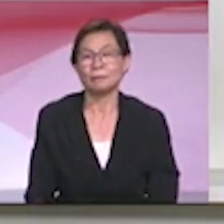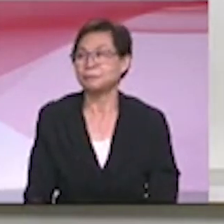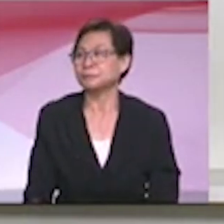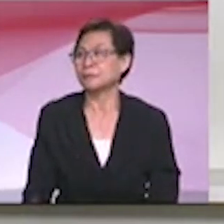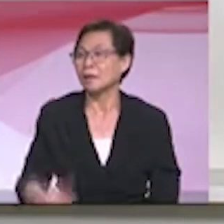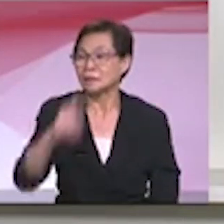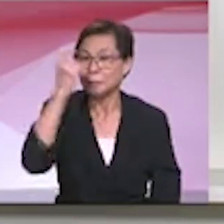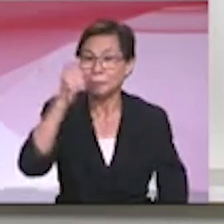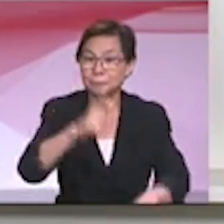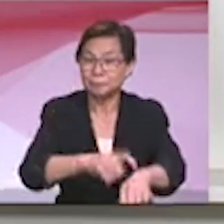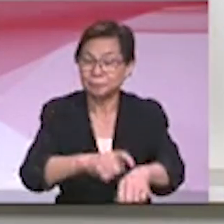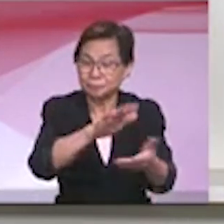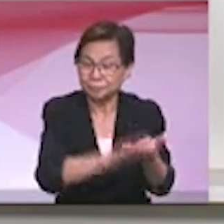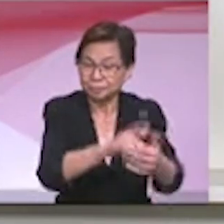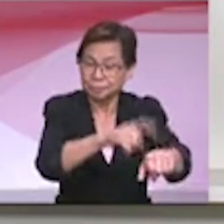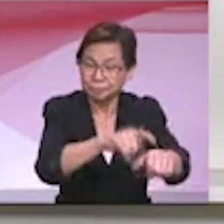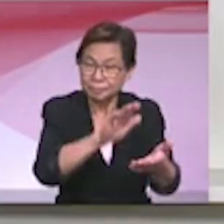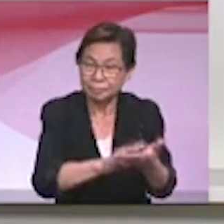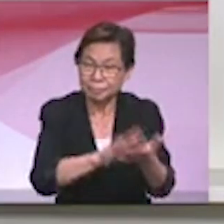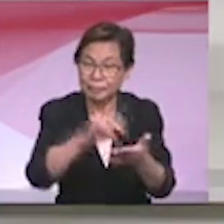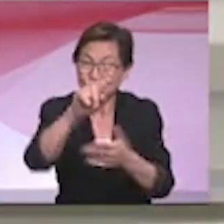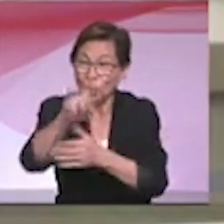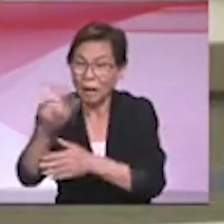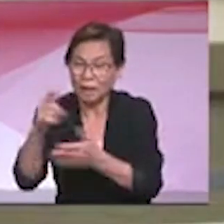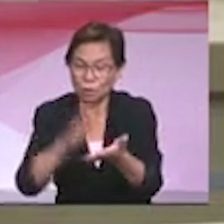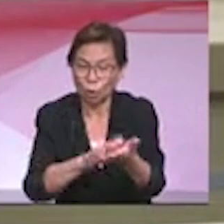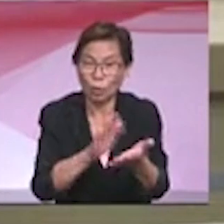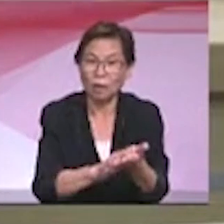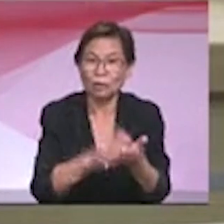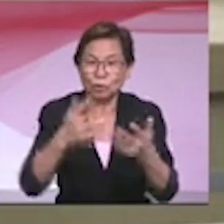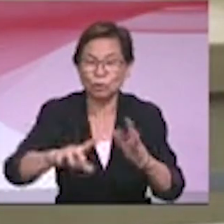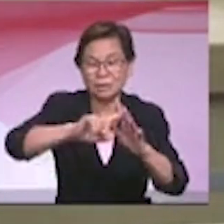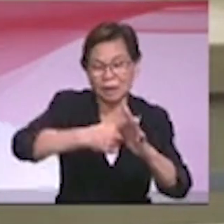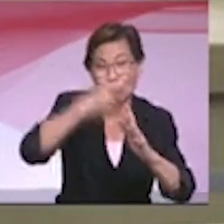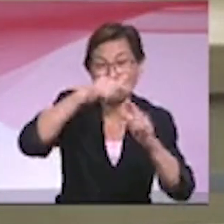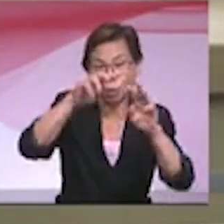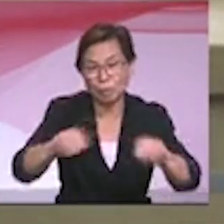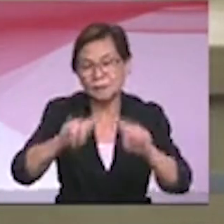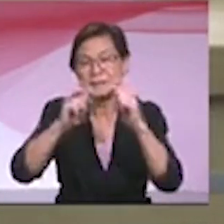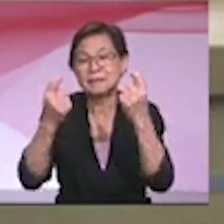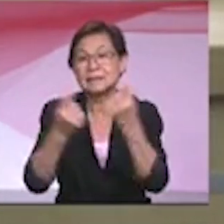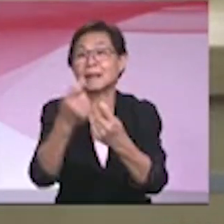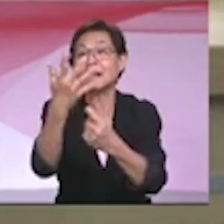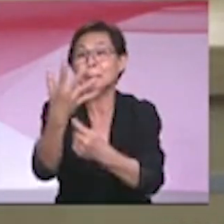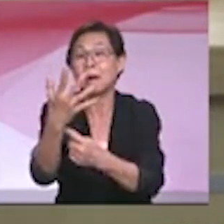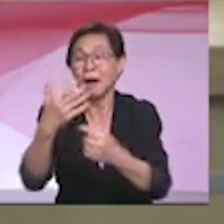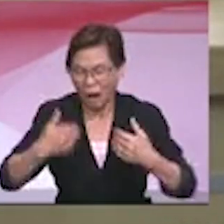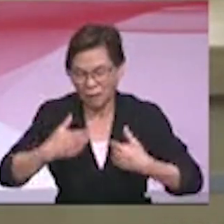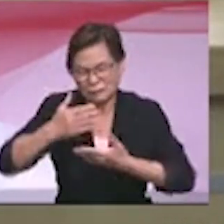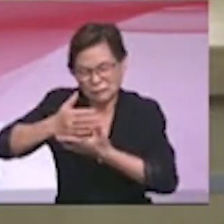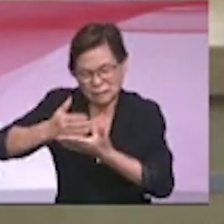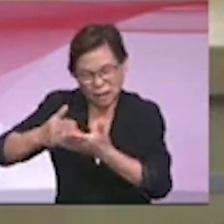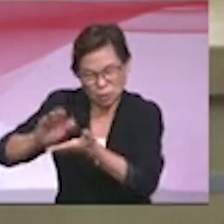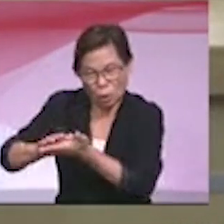Okey, Datuk Seri, memandangkan sesi persekolahan, ini soalan lain, sesi persekolahan telah bermula untuk pelajar tingkatan 5, ada setengah